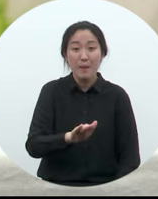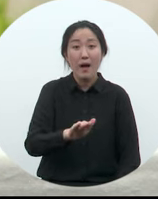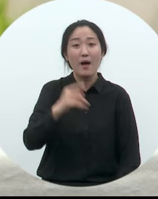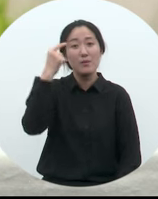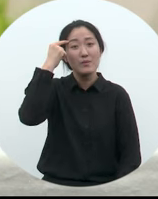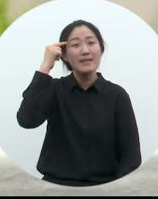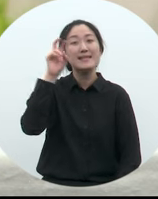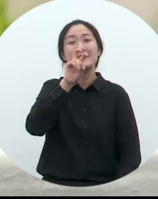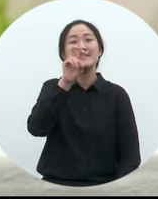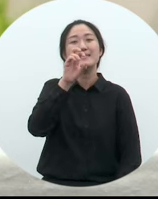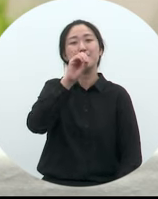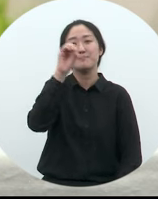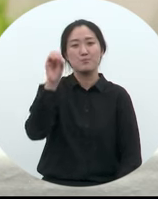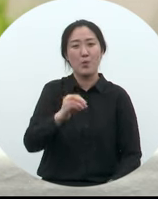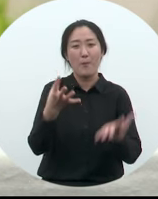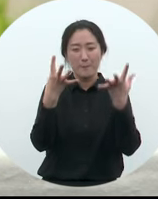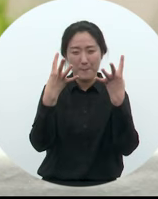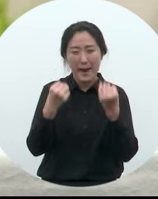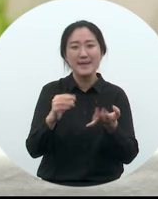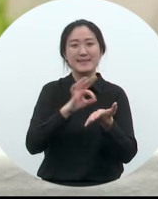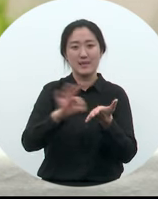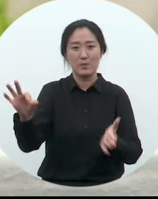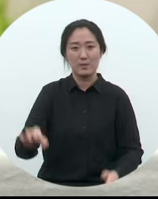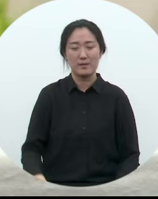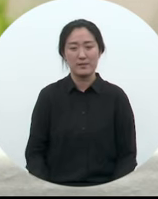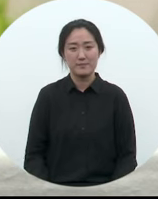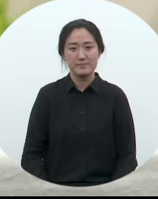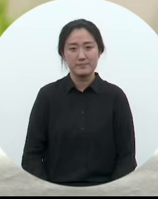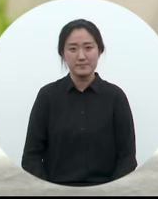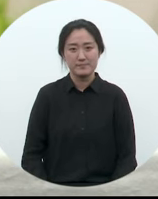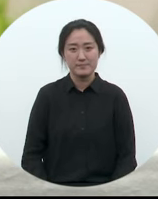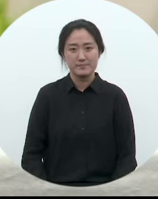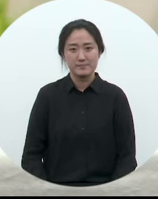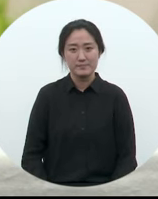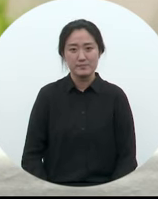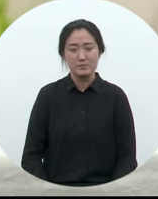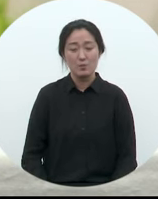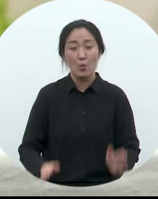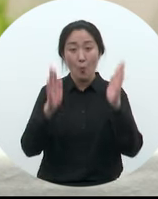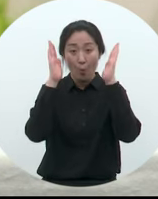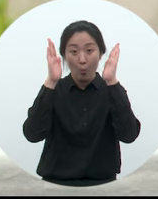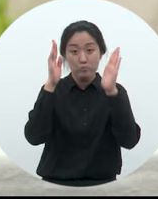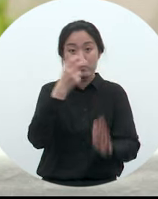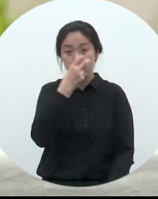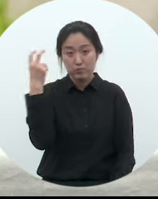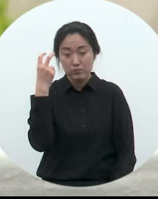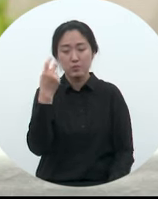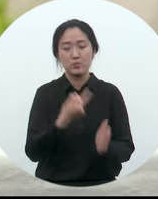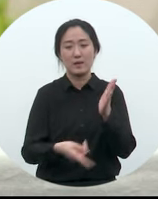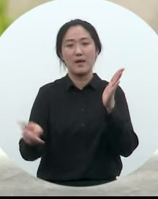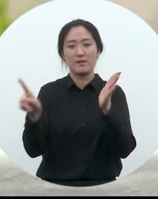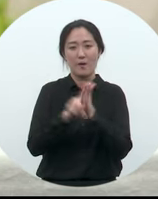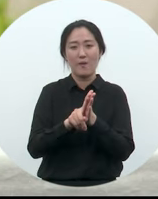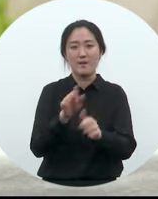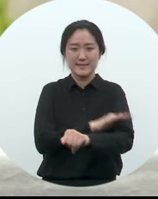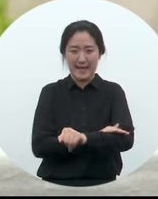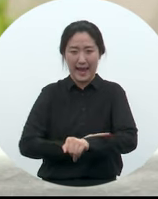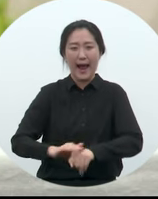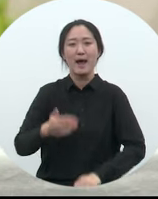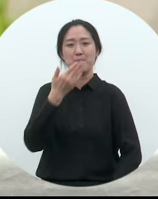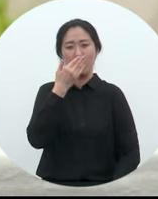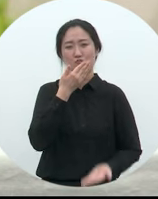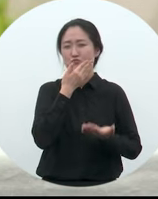그러니까 이 뇌라고 하는 것은 굉장히 에너지 소모가 많은 기관이죠. 그래서 우리가 공부를